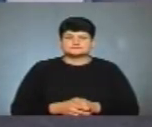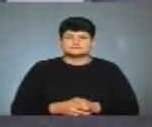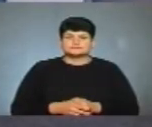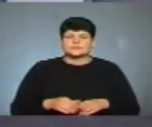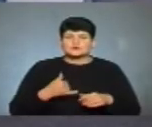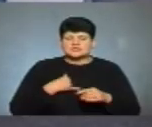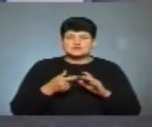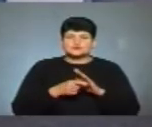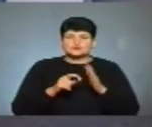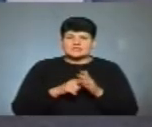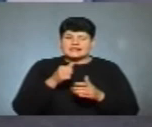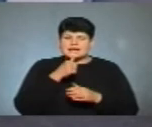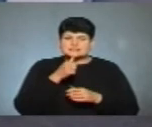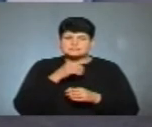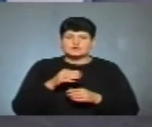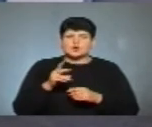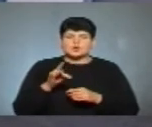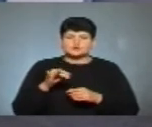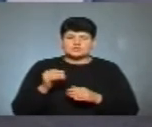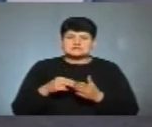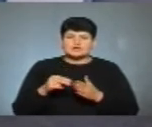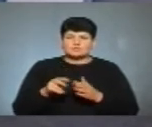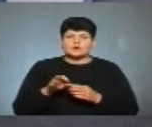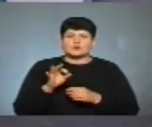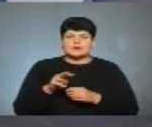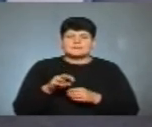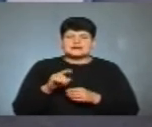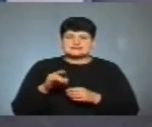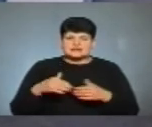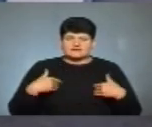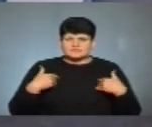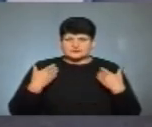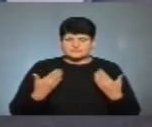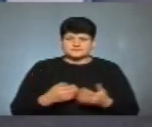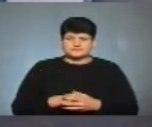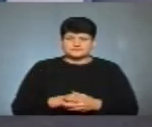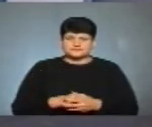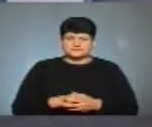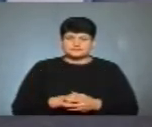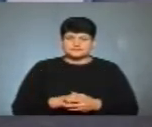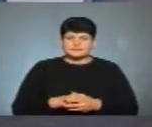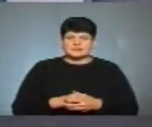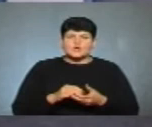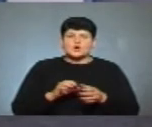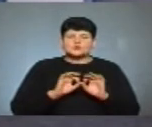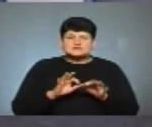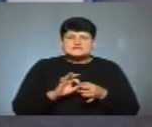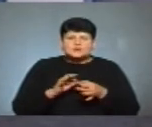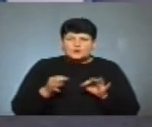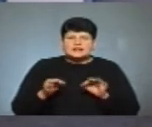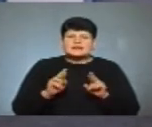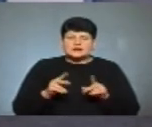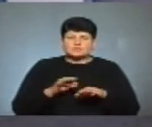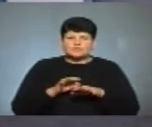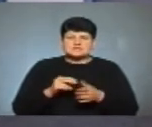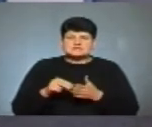У нашій студії експертка проєкту «Розкоронованні закупівлі» Ольга Мазаєва. Вітаю. Доброго дня. Отже, розкажіть докладніше, як проводили